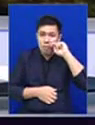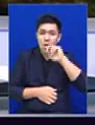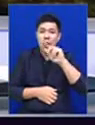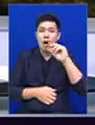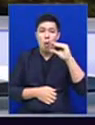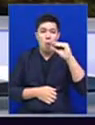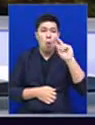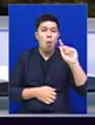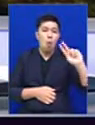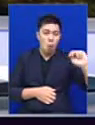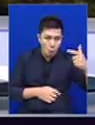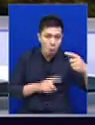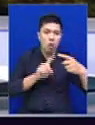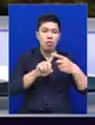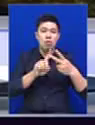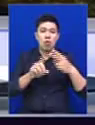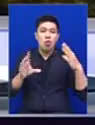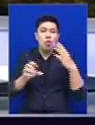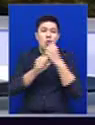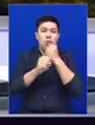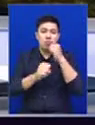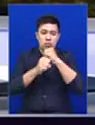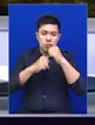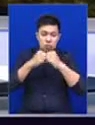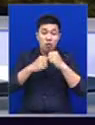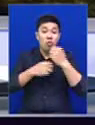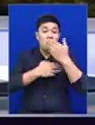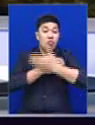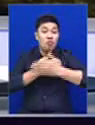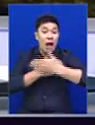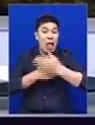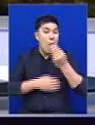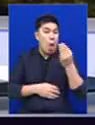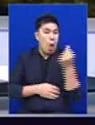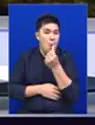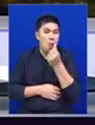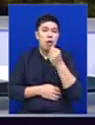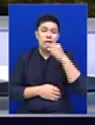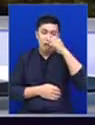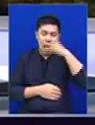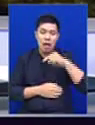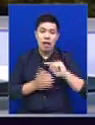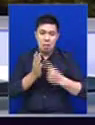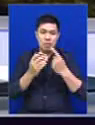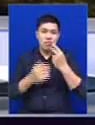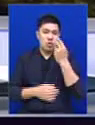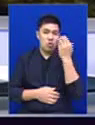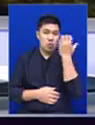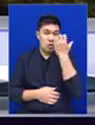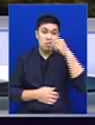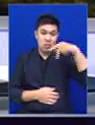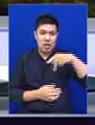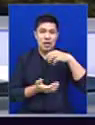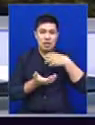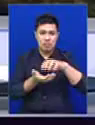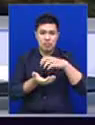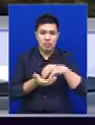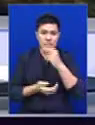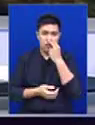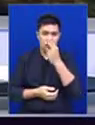ขงรวมทั้งได้ข้อสรุปเรื่องของการสร้างรถไฟความเร็วสูงสายแรกของไทยโทรทัศน์รวมการเฉพาะกิจแห่งประเทศไทยรายงาน